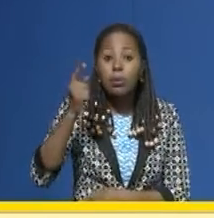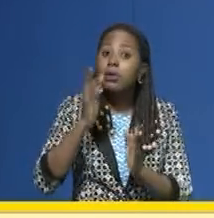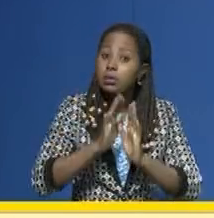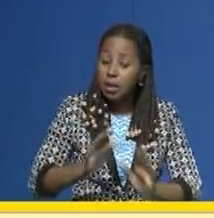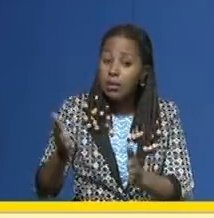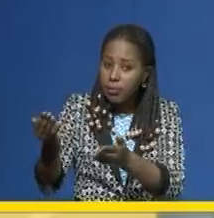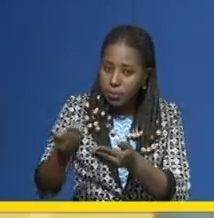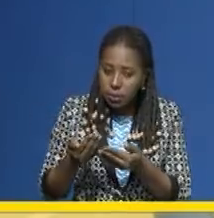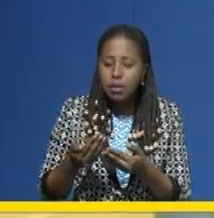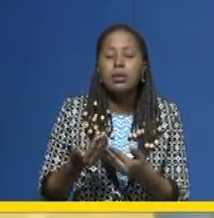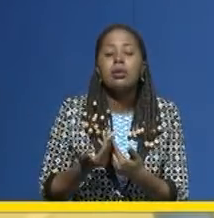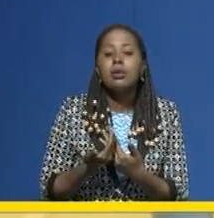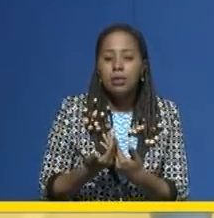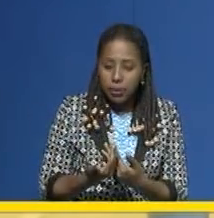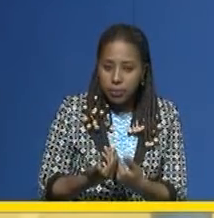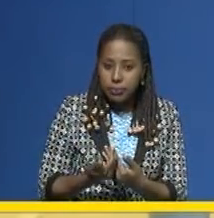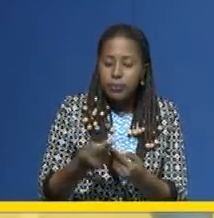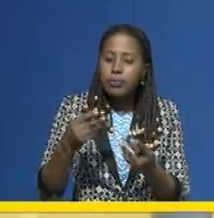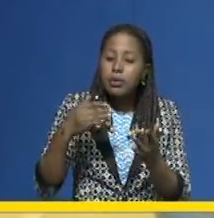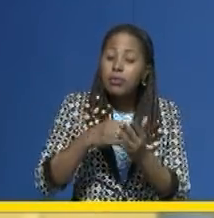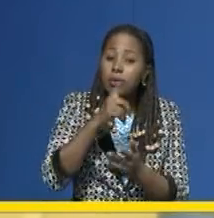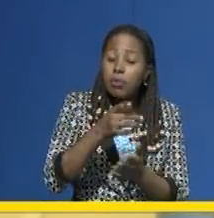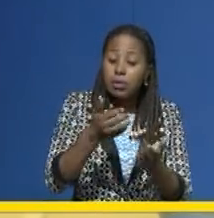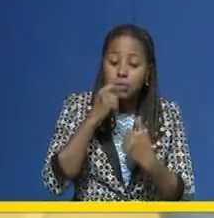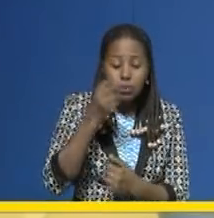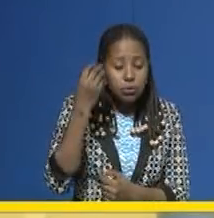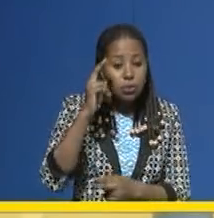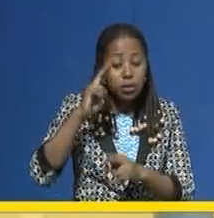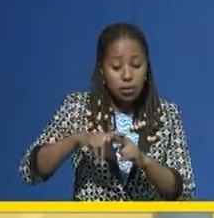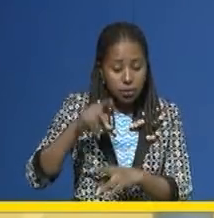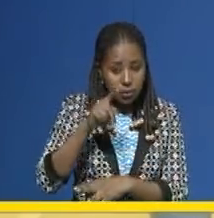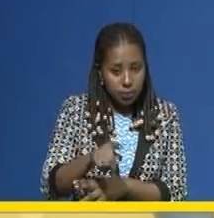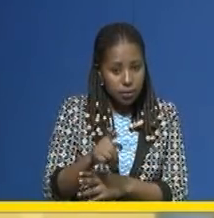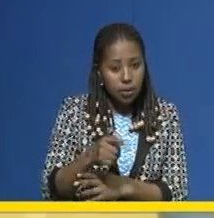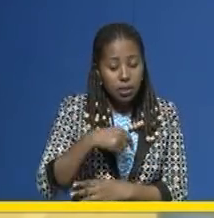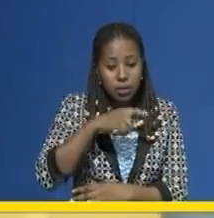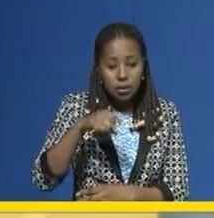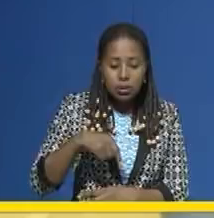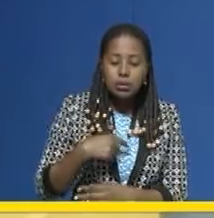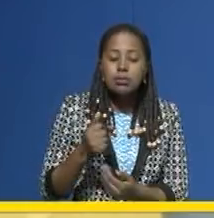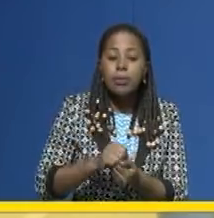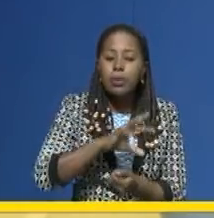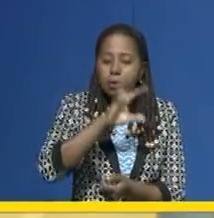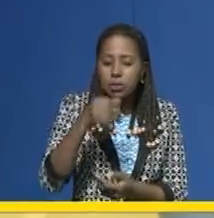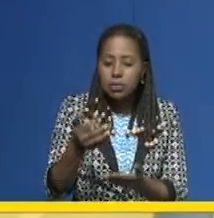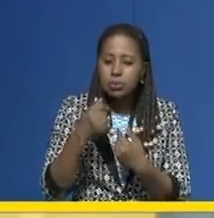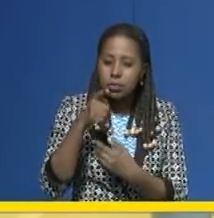tayari kumpokea. Na tukifika, wakifika kule, wanamchukua yule mtu wanakuwa naye pale, na specimen zinachukuliwa pale kwa ajili ya kupelekwa